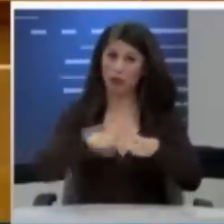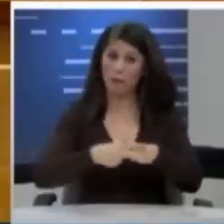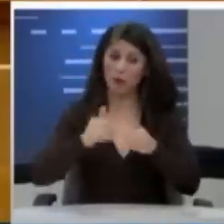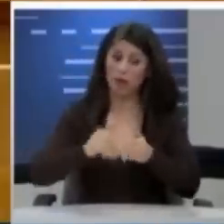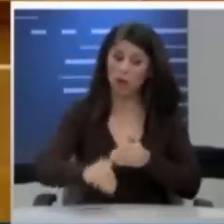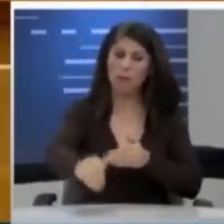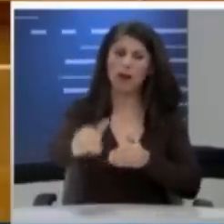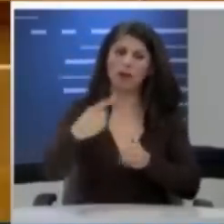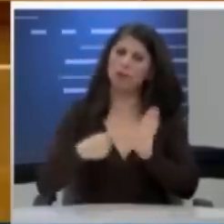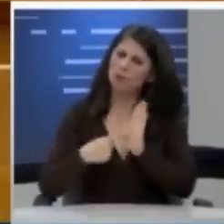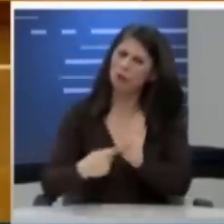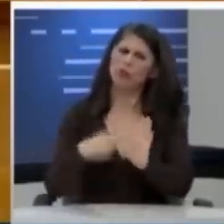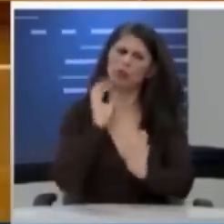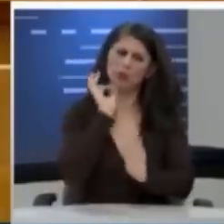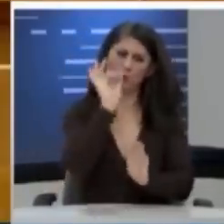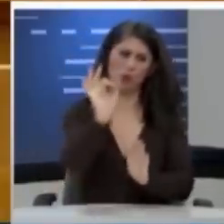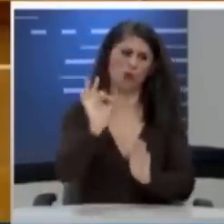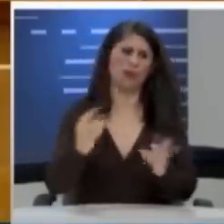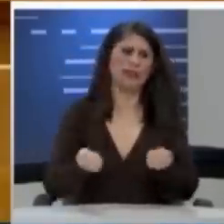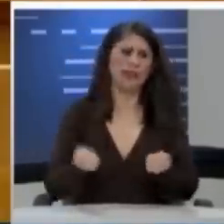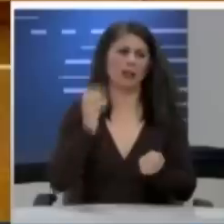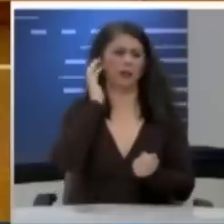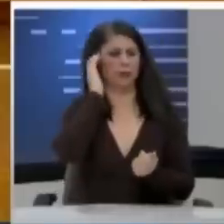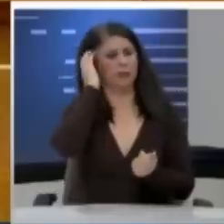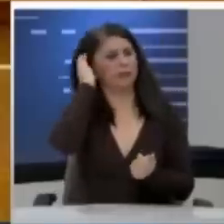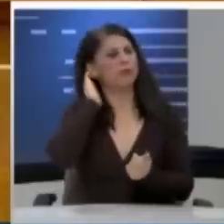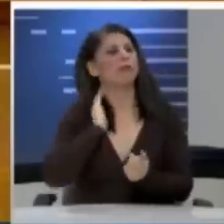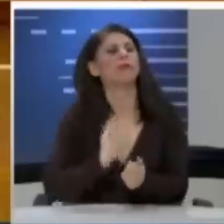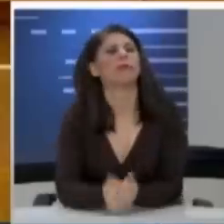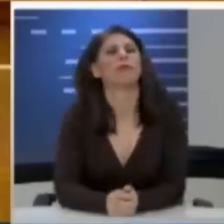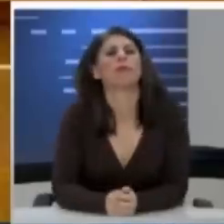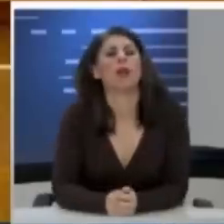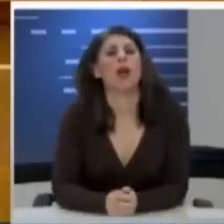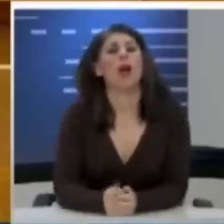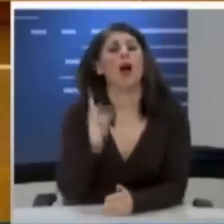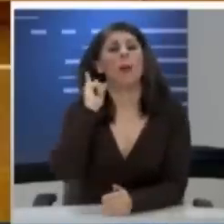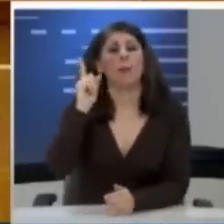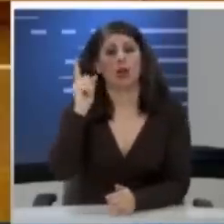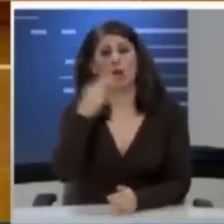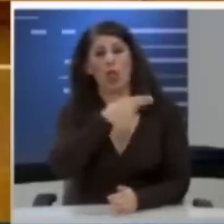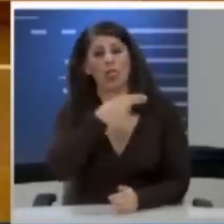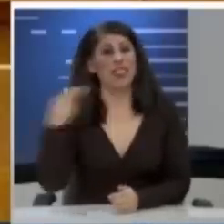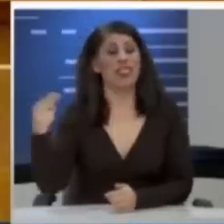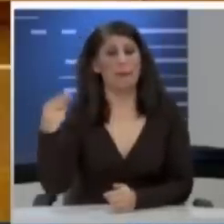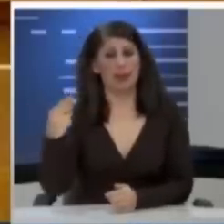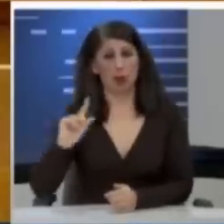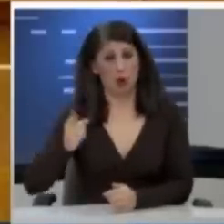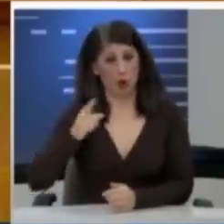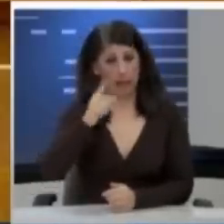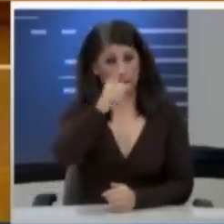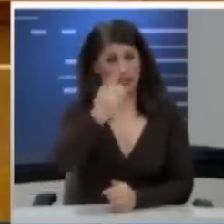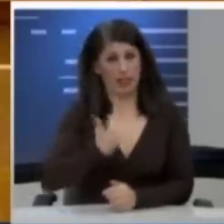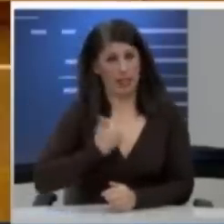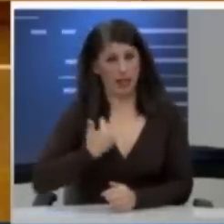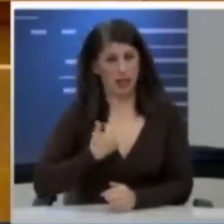που δείχνουν και τους σκοπούς και των ενεργειών του. Πρώτη, θεματικό ταξίδι για νέους και εκπροσώπους νεολαίας